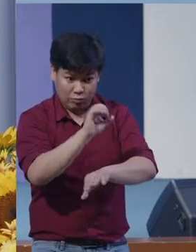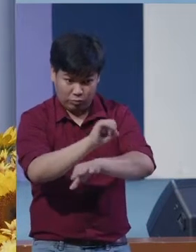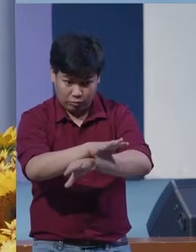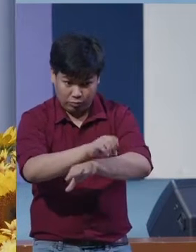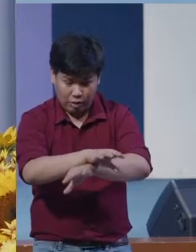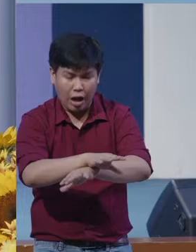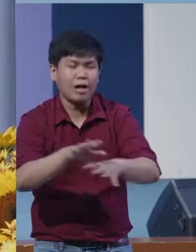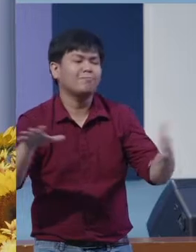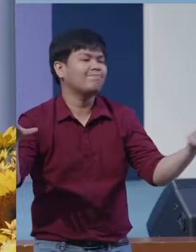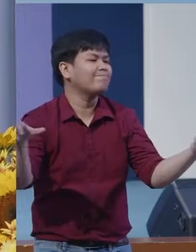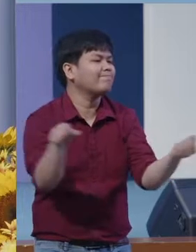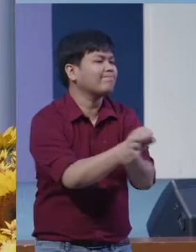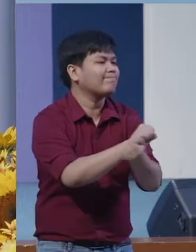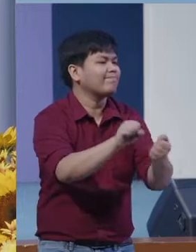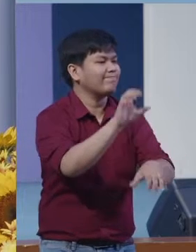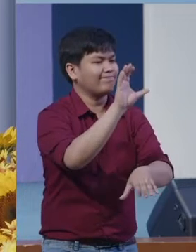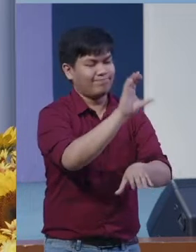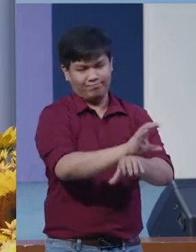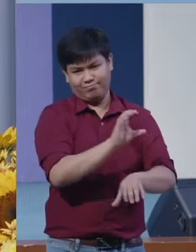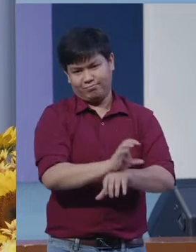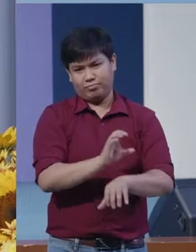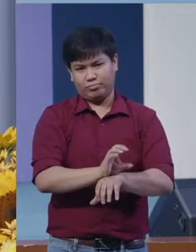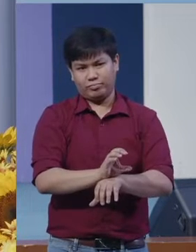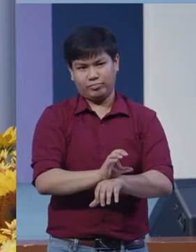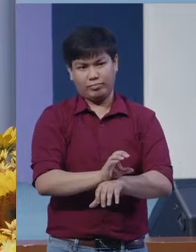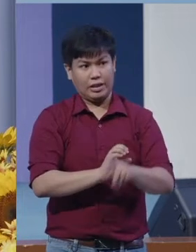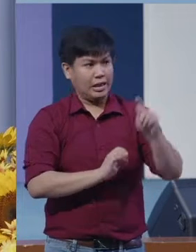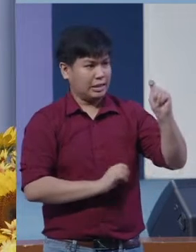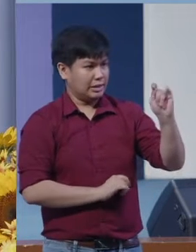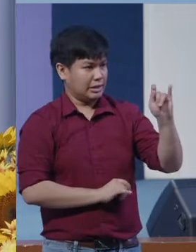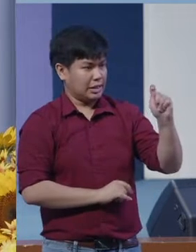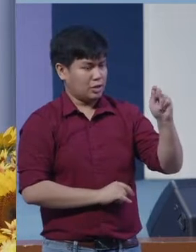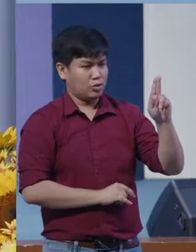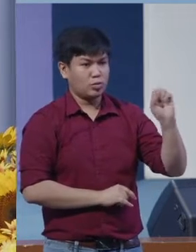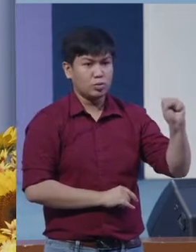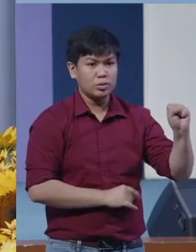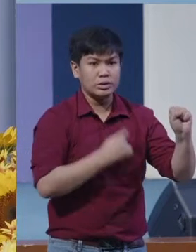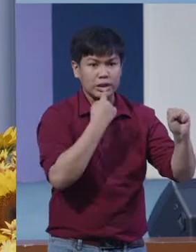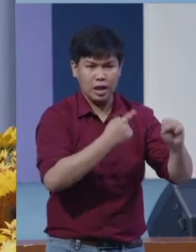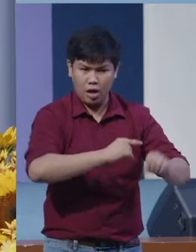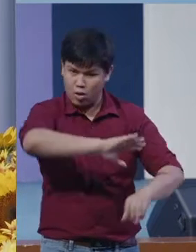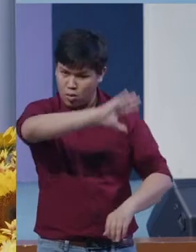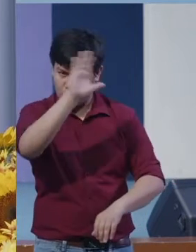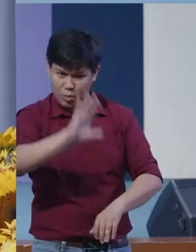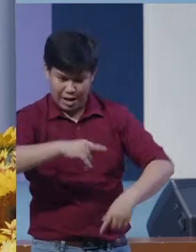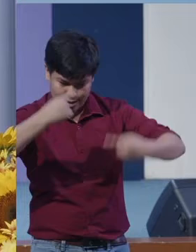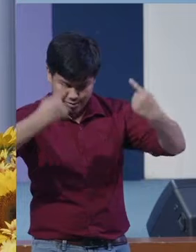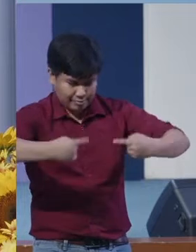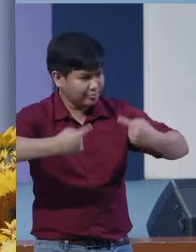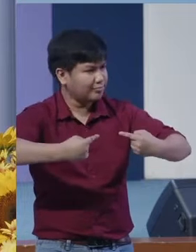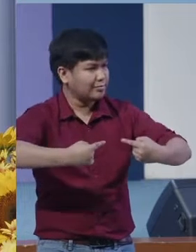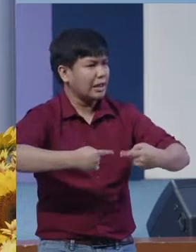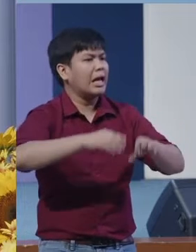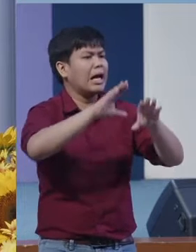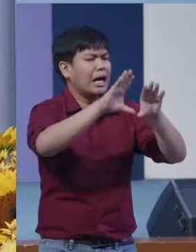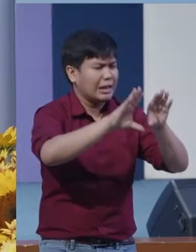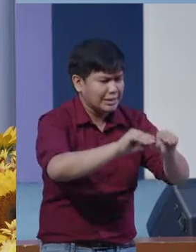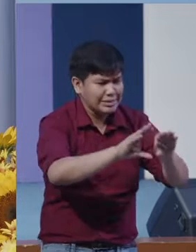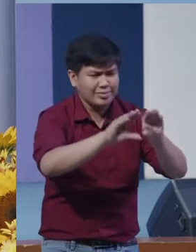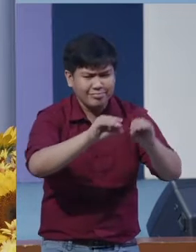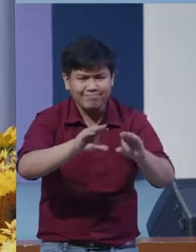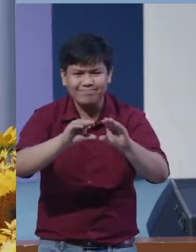Titus 3:2, to speak evil of no one, to avoid quarreling, to be gentle, and to show